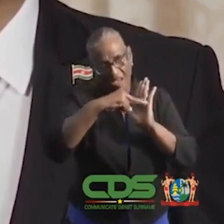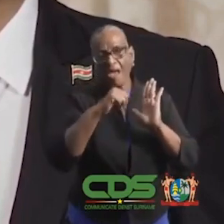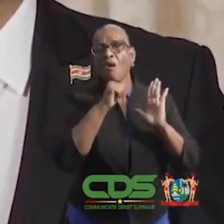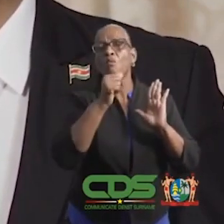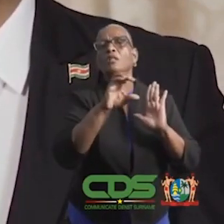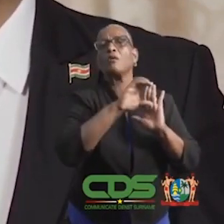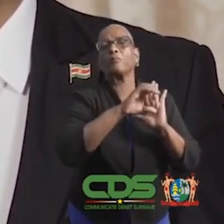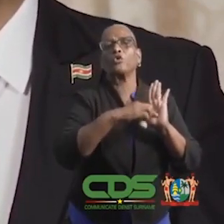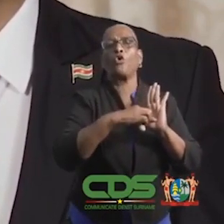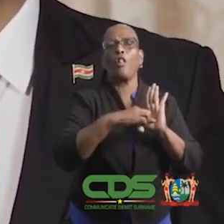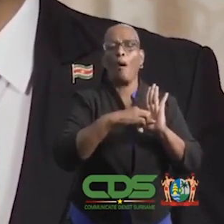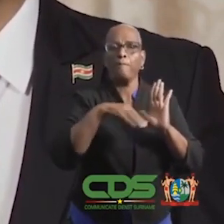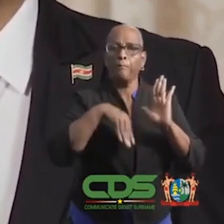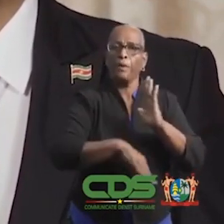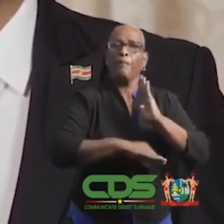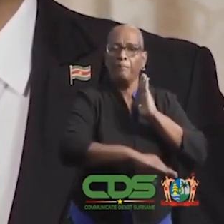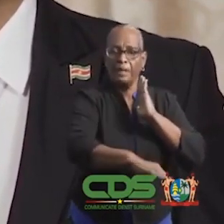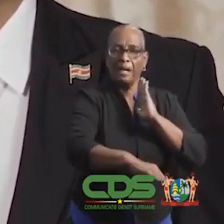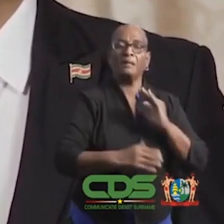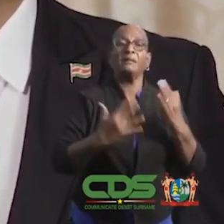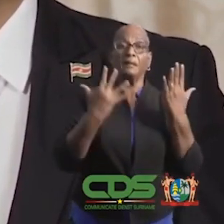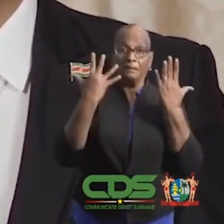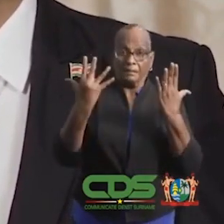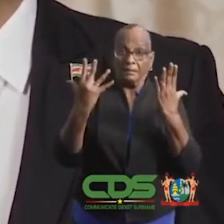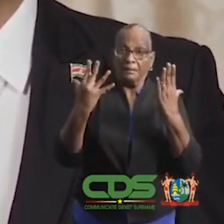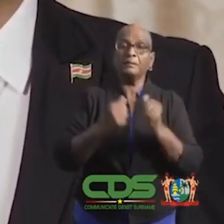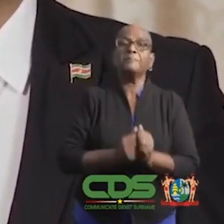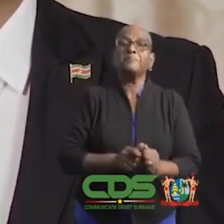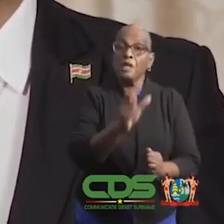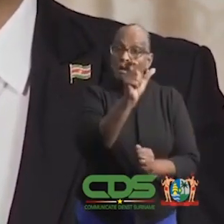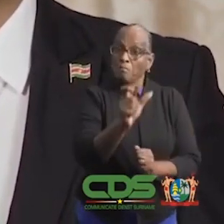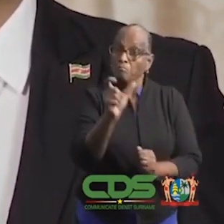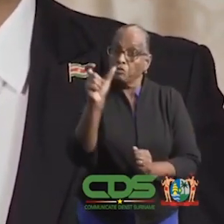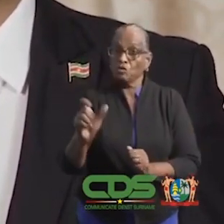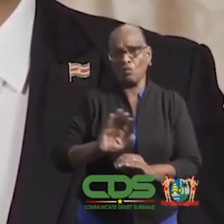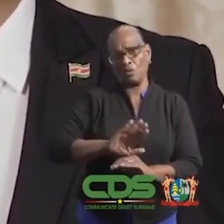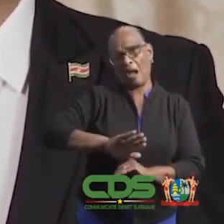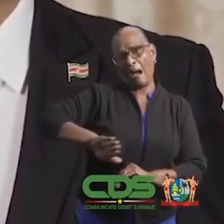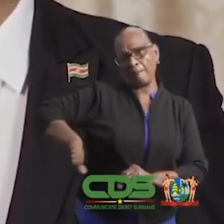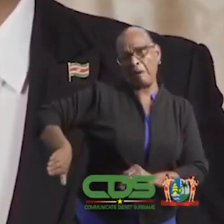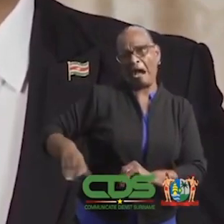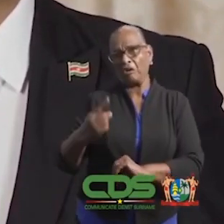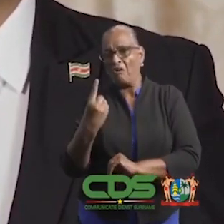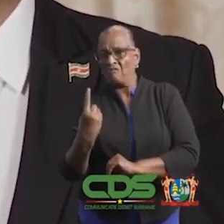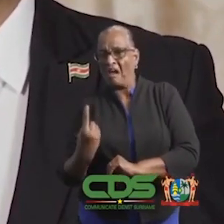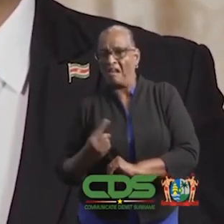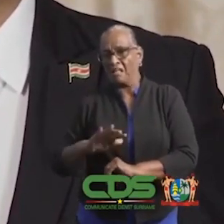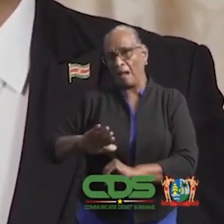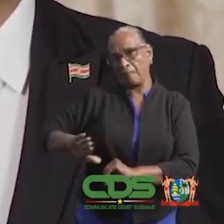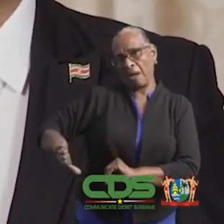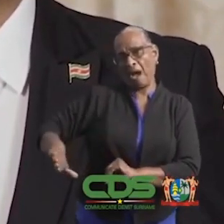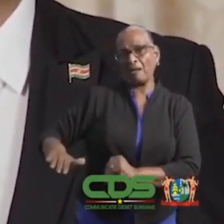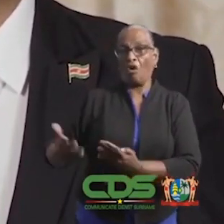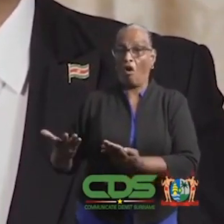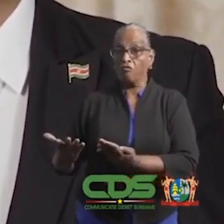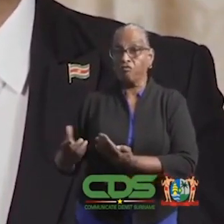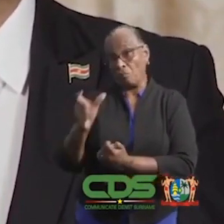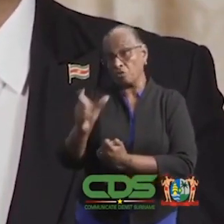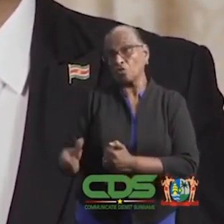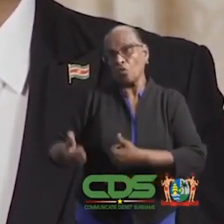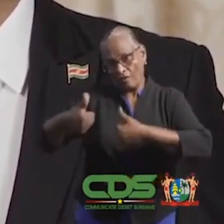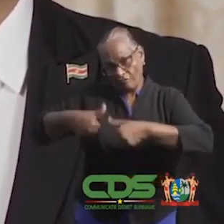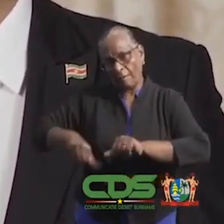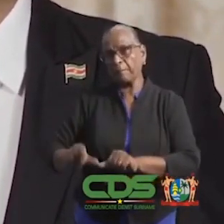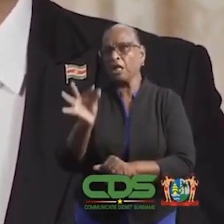luchtvaartprotocollen. Maatregel 10. Personen in quarantaine of isolatie, maar ook personen die verplicht thuis